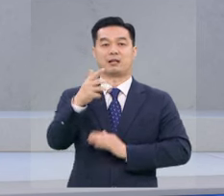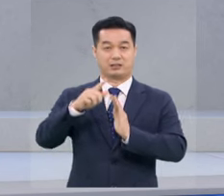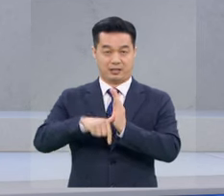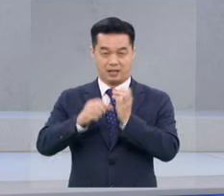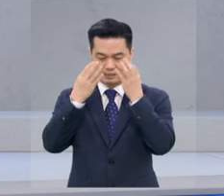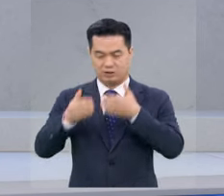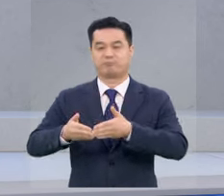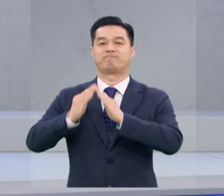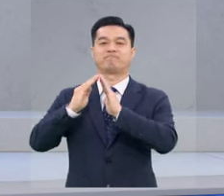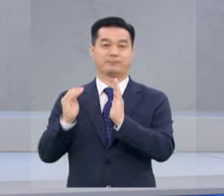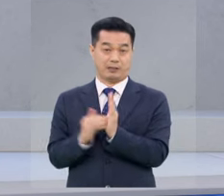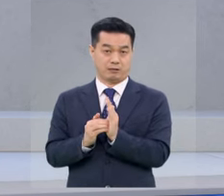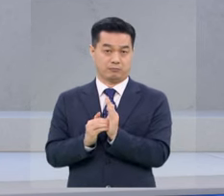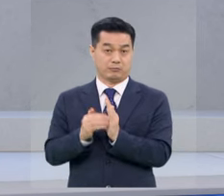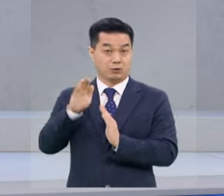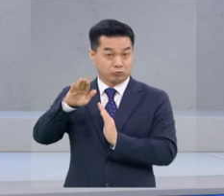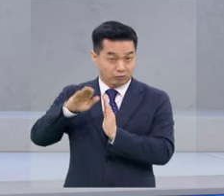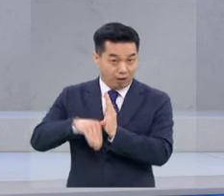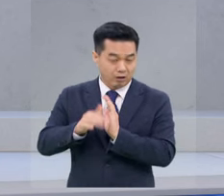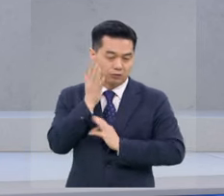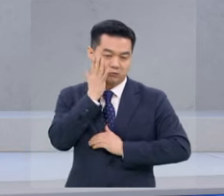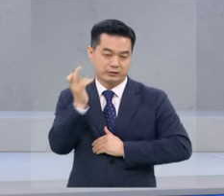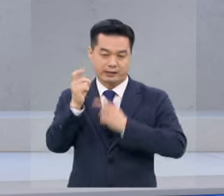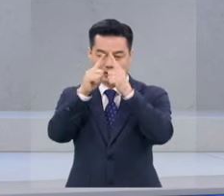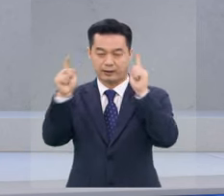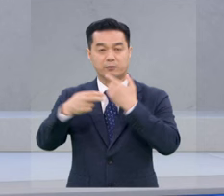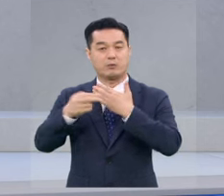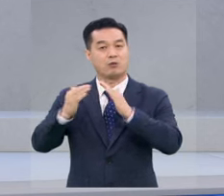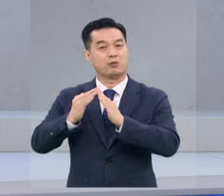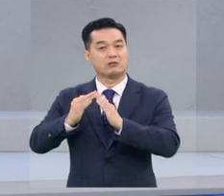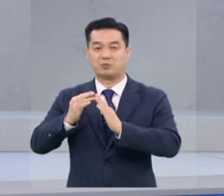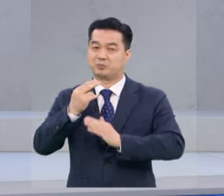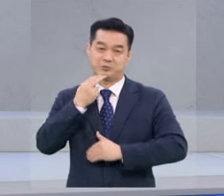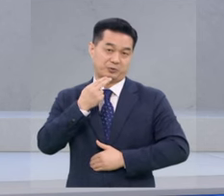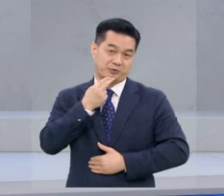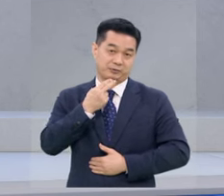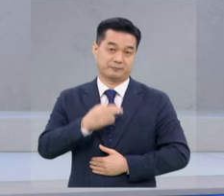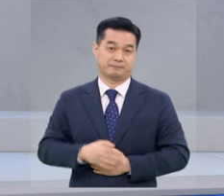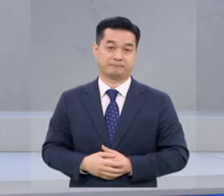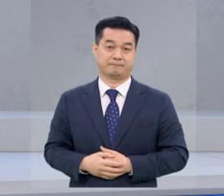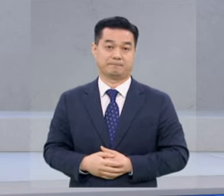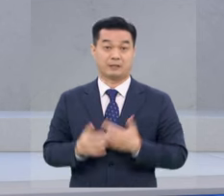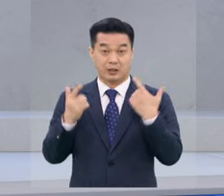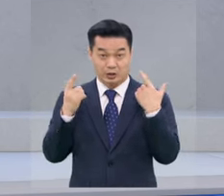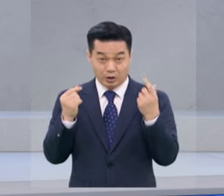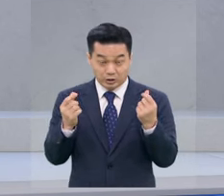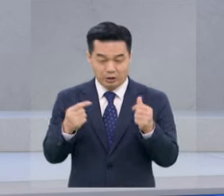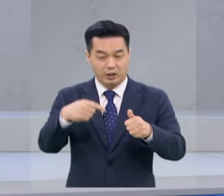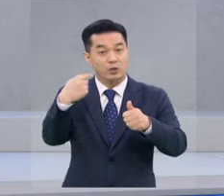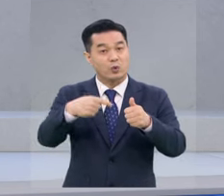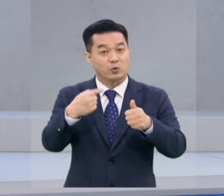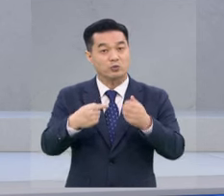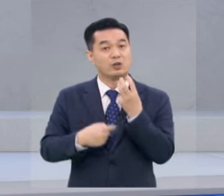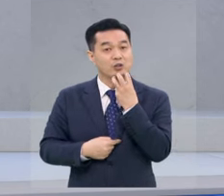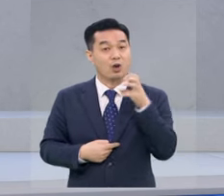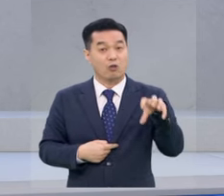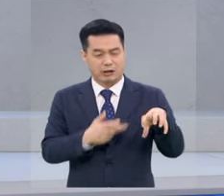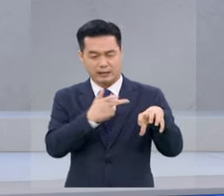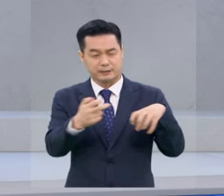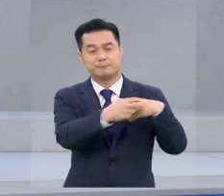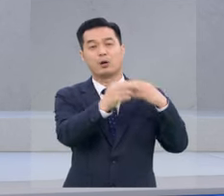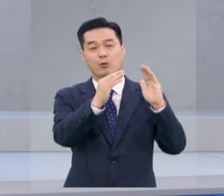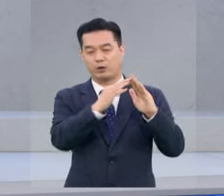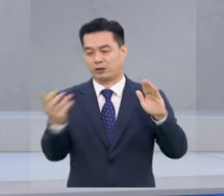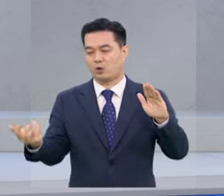신설됐지만 당시에는 울산의 대학병원을 만들지 않았습니다 교육은 서울의 종합병원에서